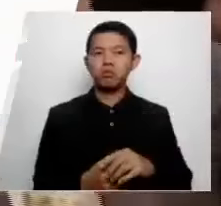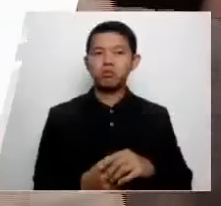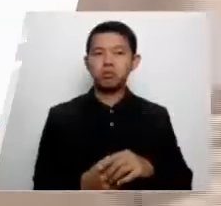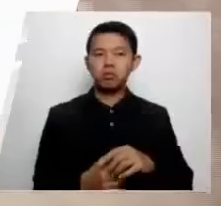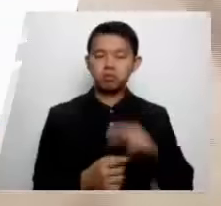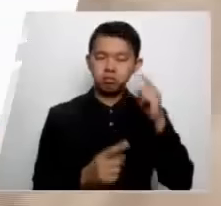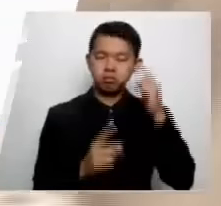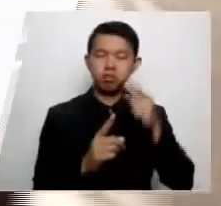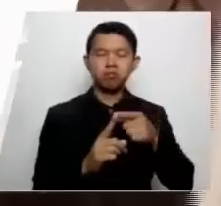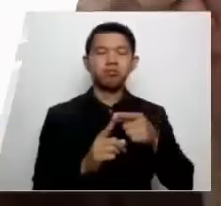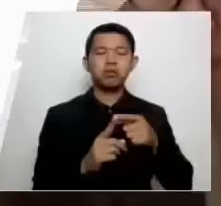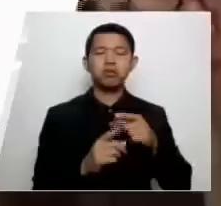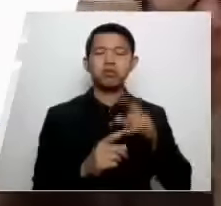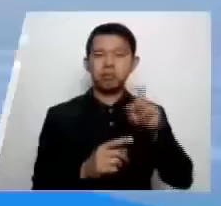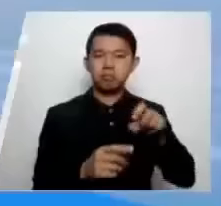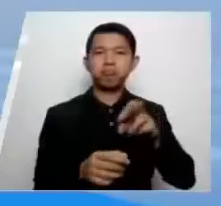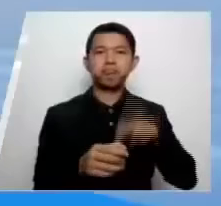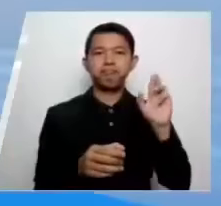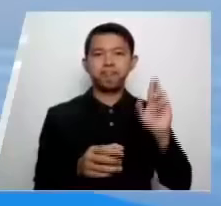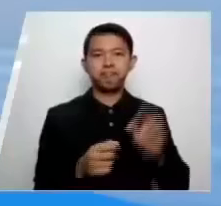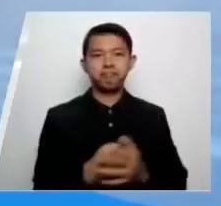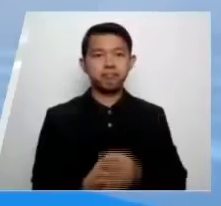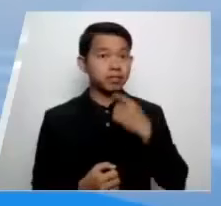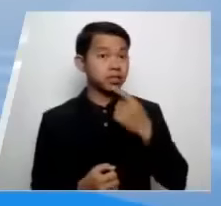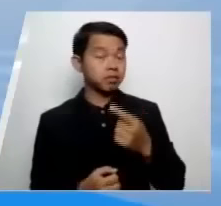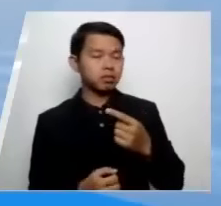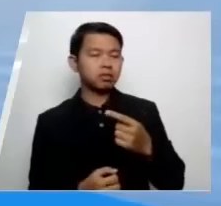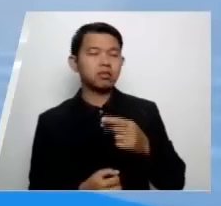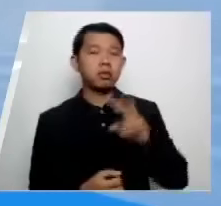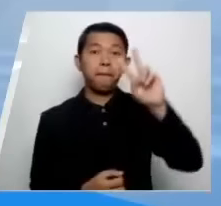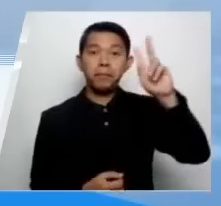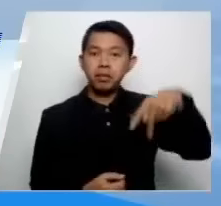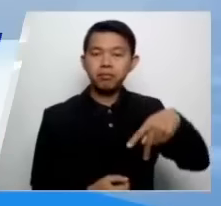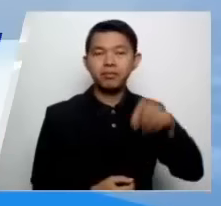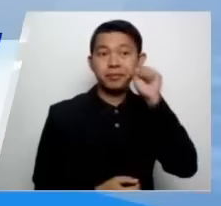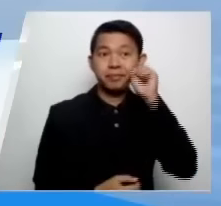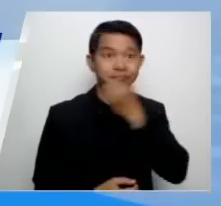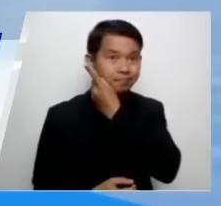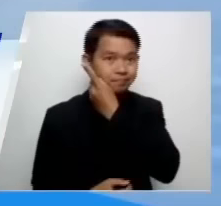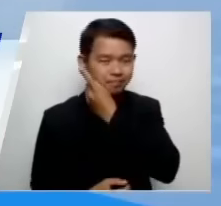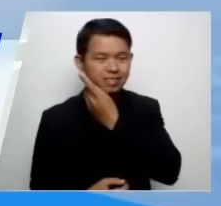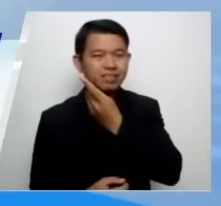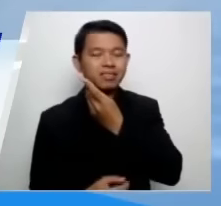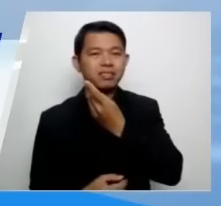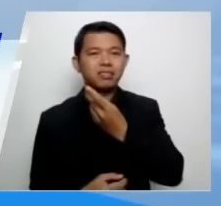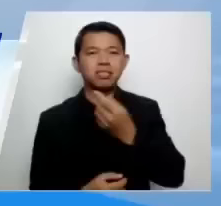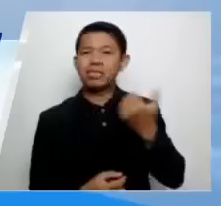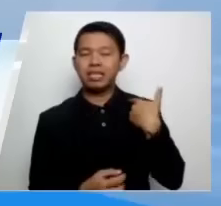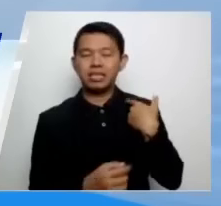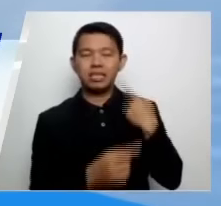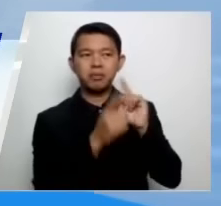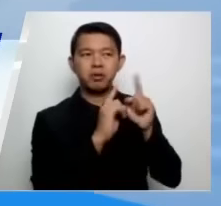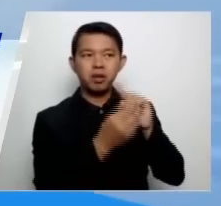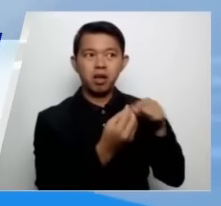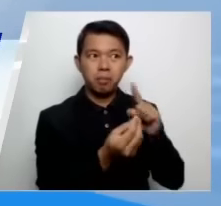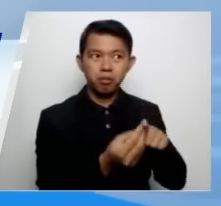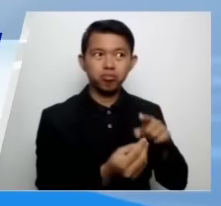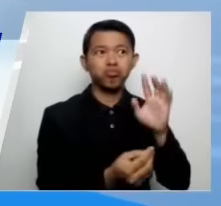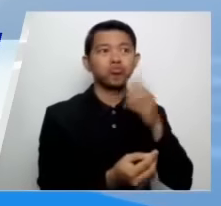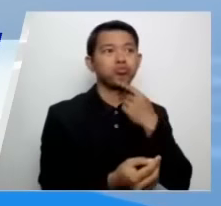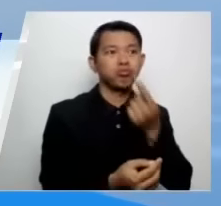pahayag, sinabi ni VP Sara na di pa niya nakakausap ang kapatid kaugnay sa panawagan itong mag-resign ng Pangulo. Pero tingin